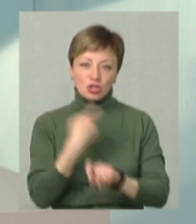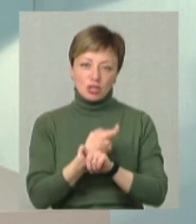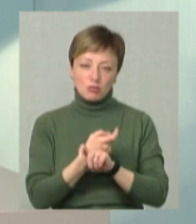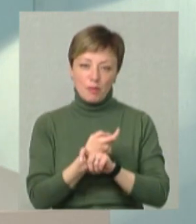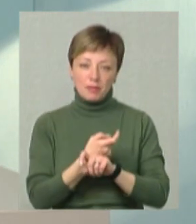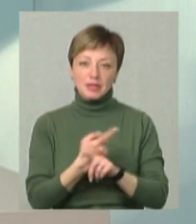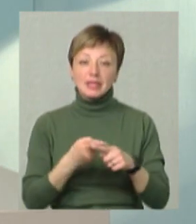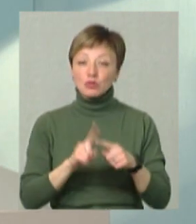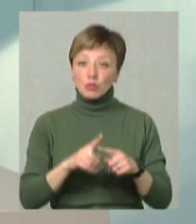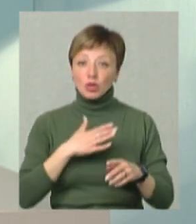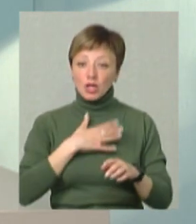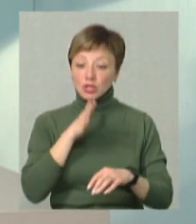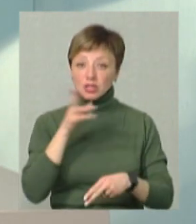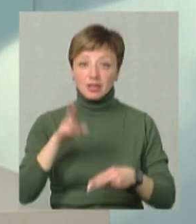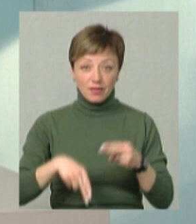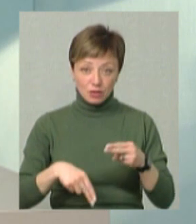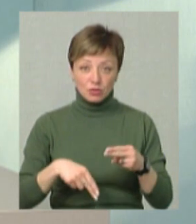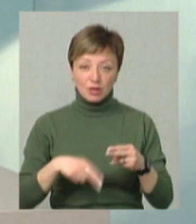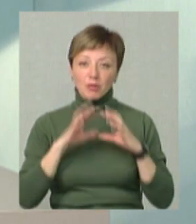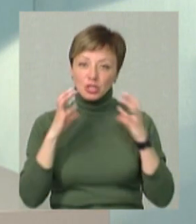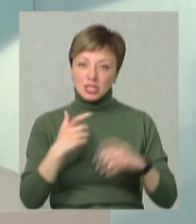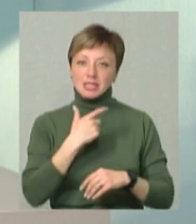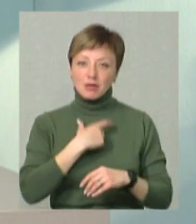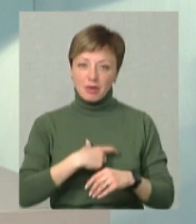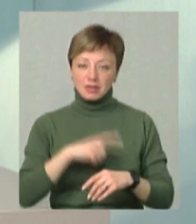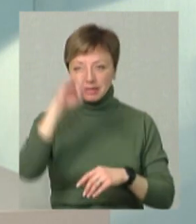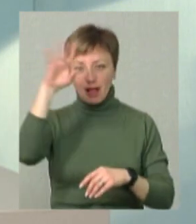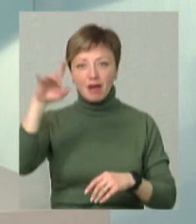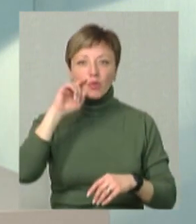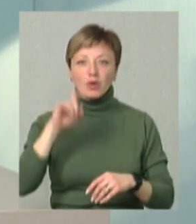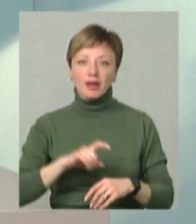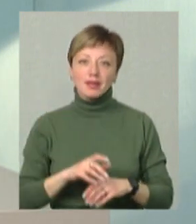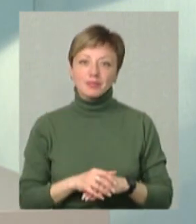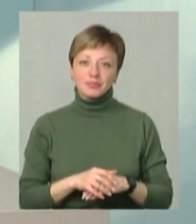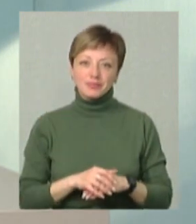На цьому наш час в етері завершується. Бережіть себе. Слава Україні!